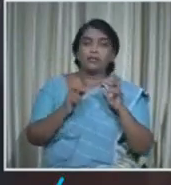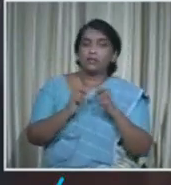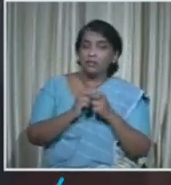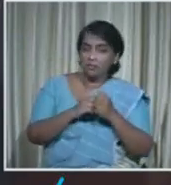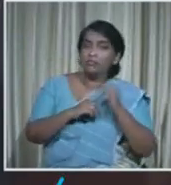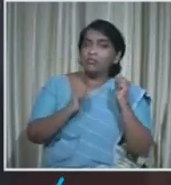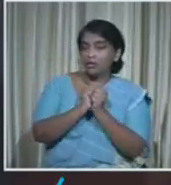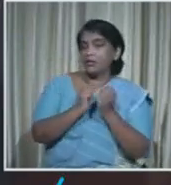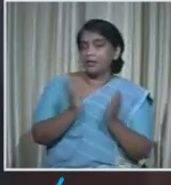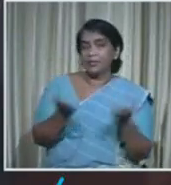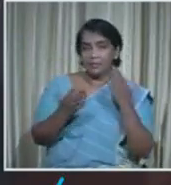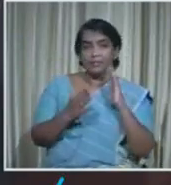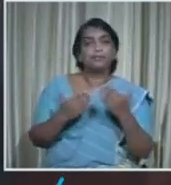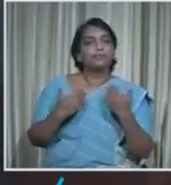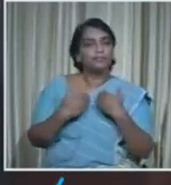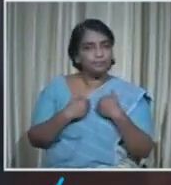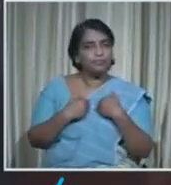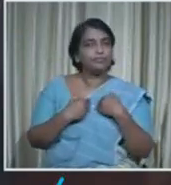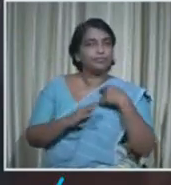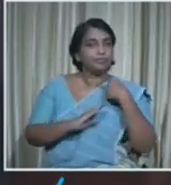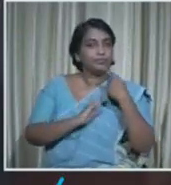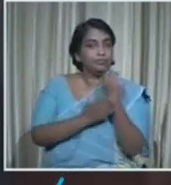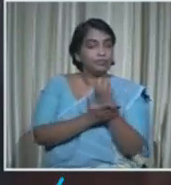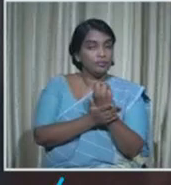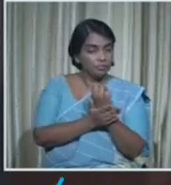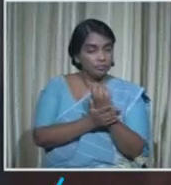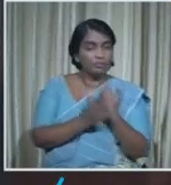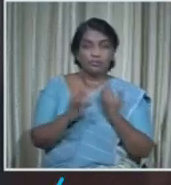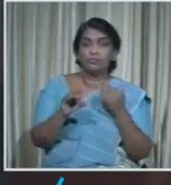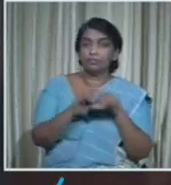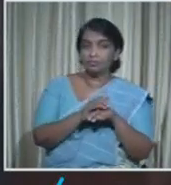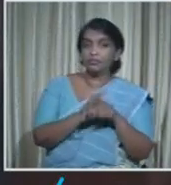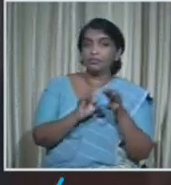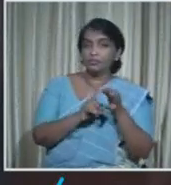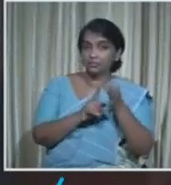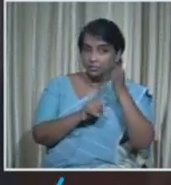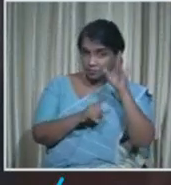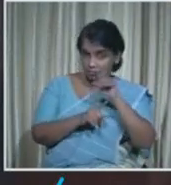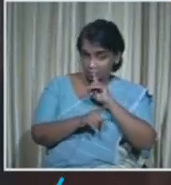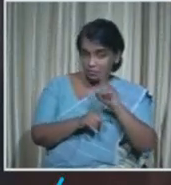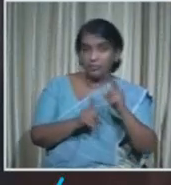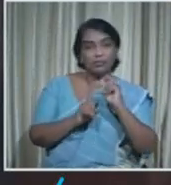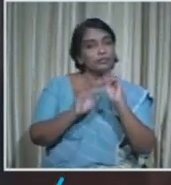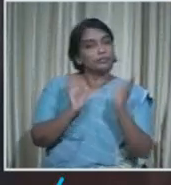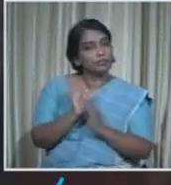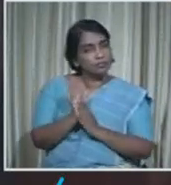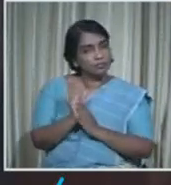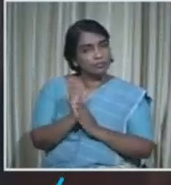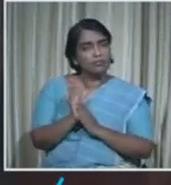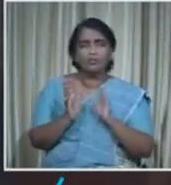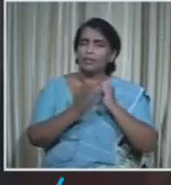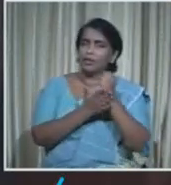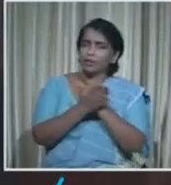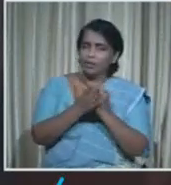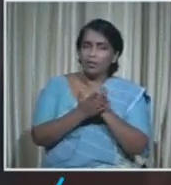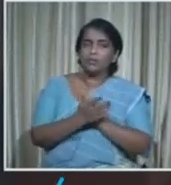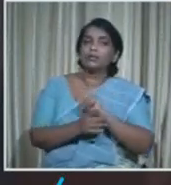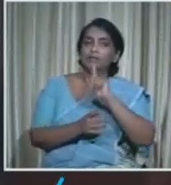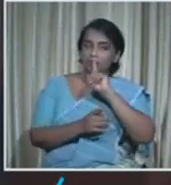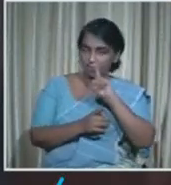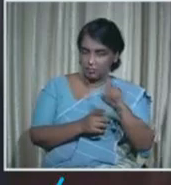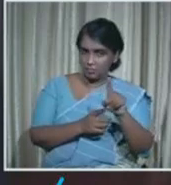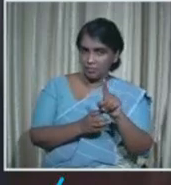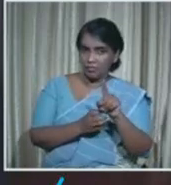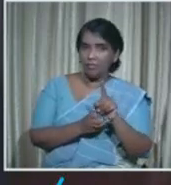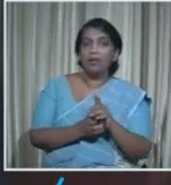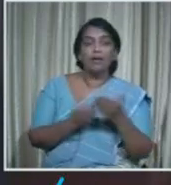ක්‍රියාමාර්ගයක් ගන්න කියලා. ඒ නිසා මම ශ්‍රී ලංකා පොදු ජන පෙරමුණ නියෝජනය කරන ජනාධිපතිතුමාට අගමැතිතුමාට සියලු දෙනාට ආරාධනා කරනවා.